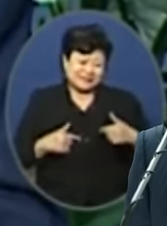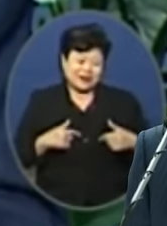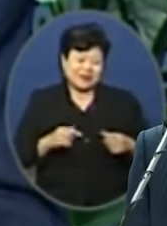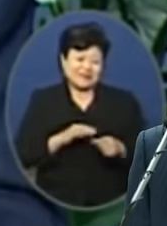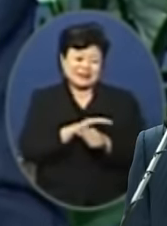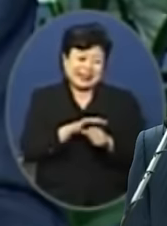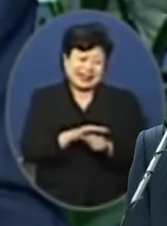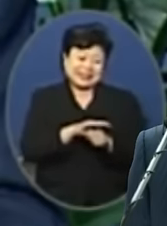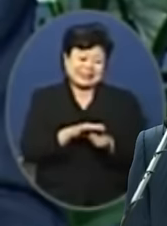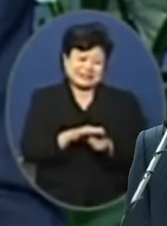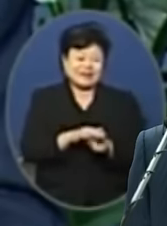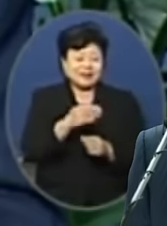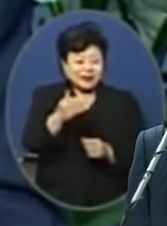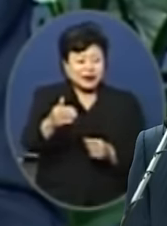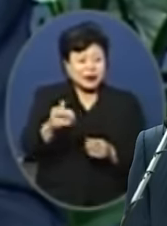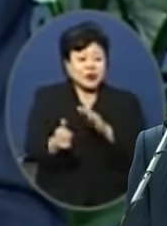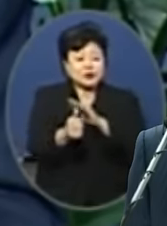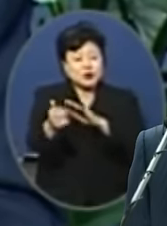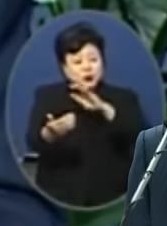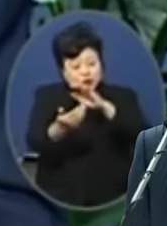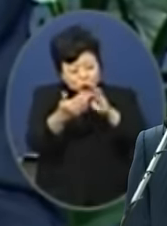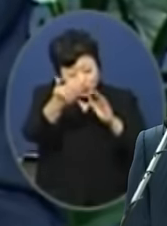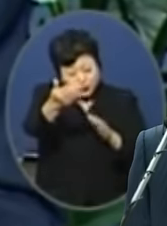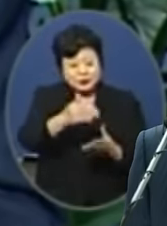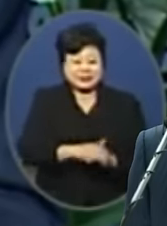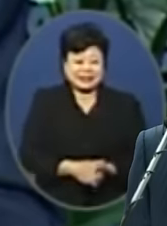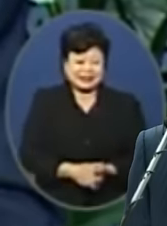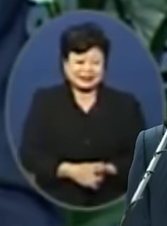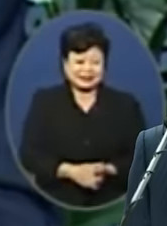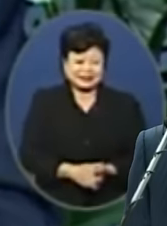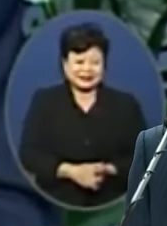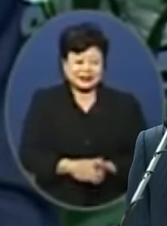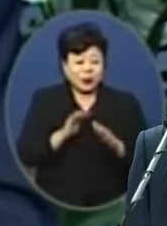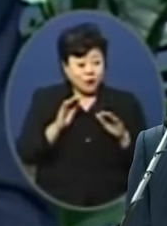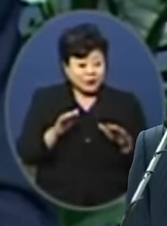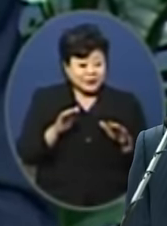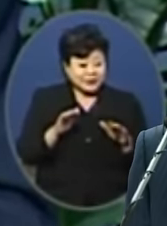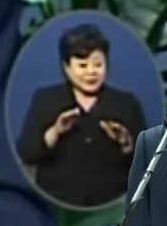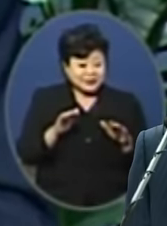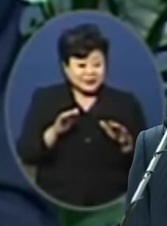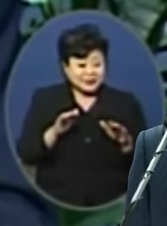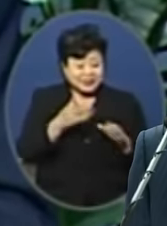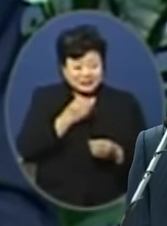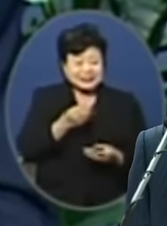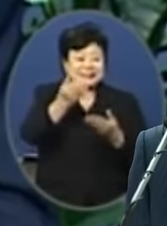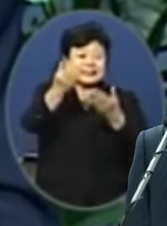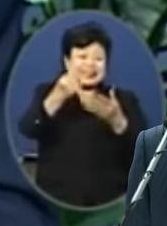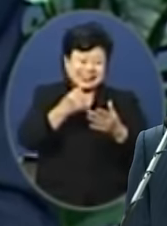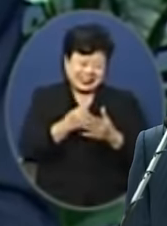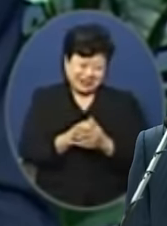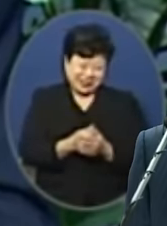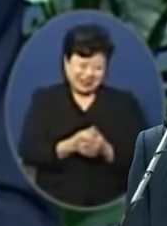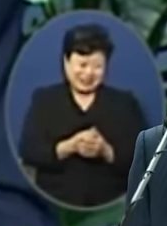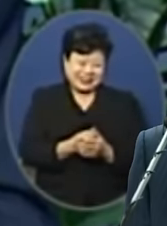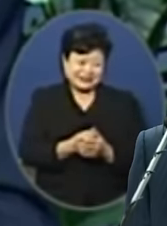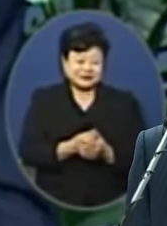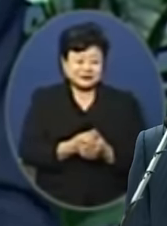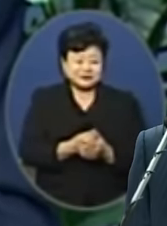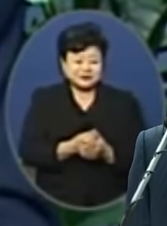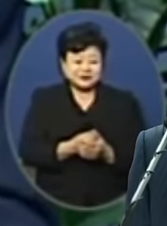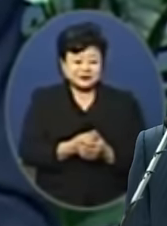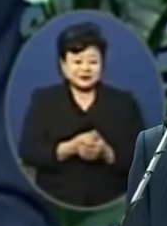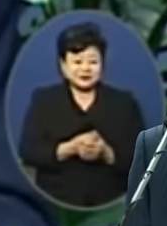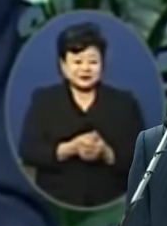기뻐하시고 사랑하시고 여러분의 소원을 이루어 주실 것입니다. 오늘은 성찬 예배를 받아드리는